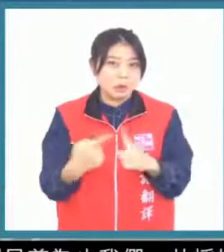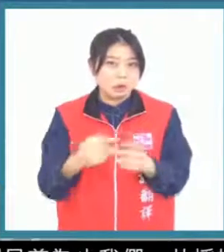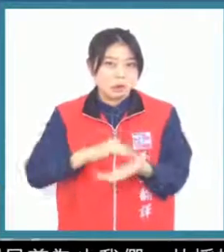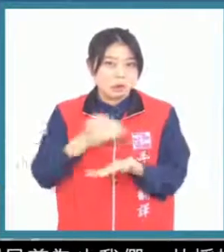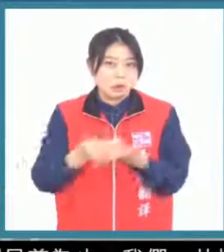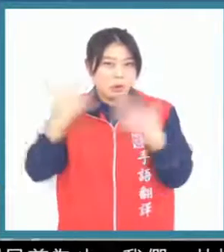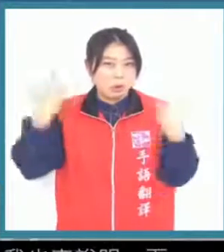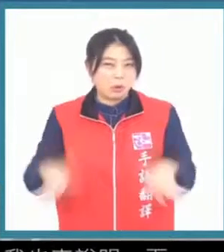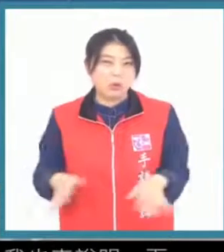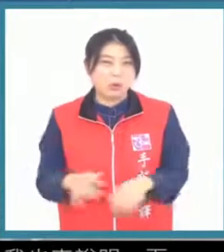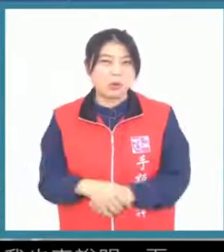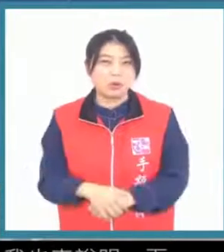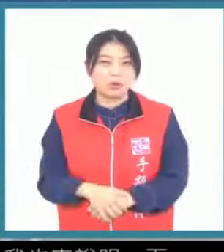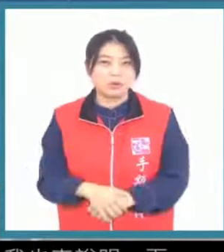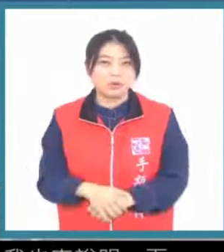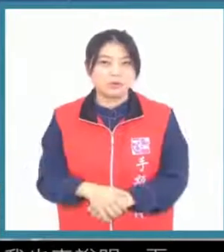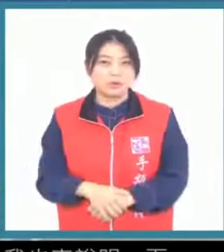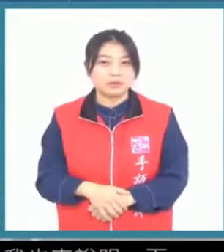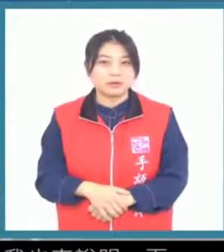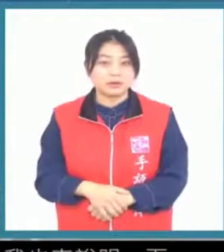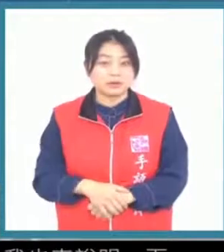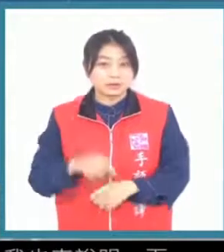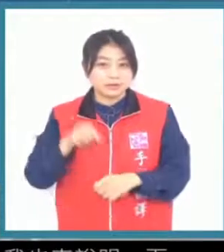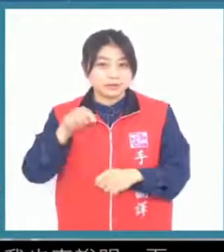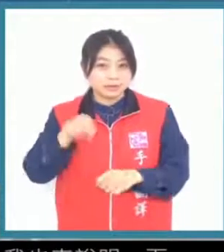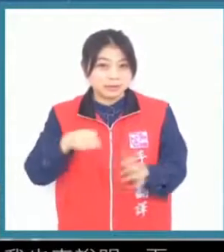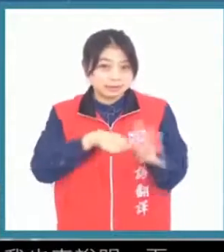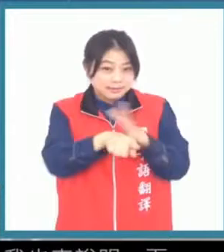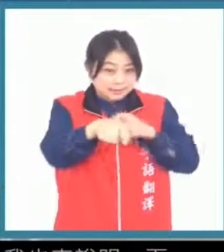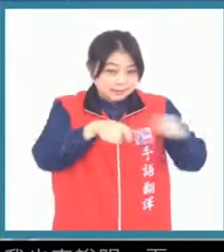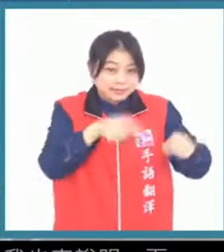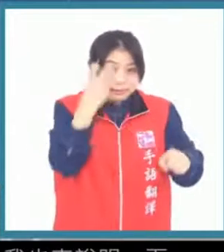那除了专案采检外，